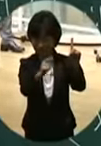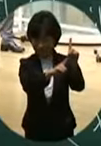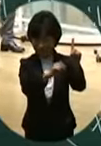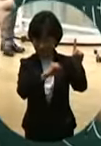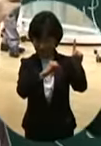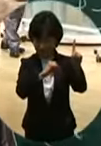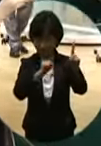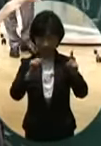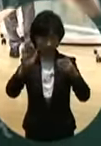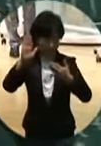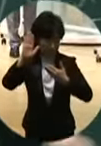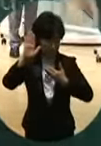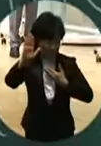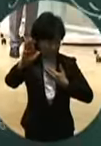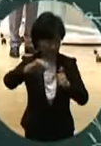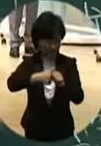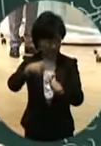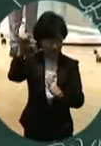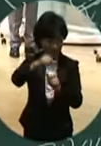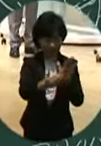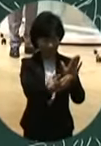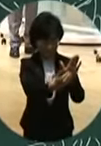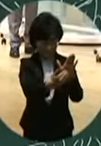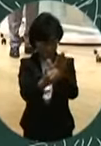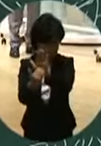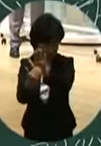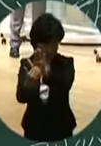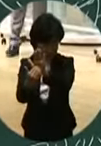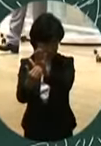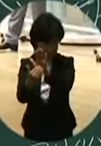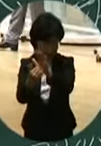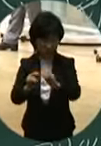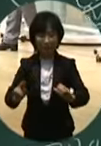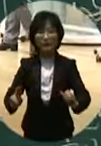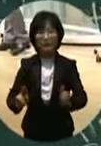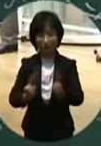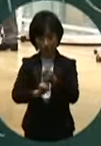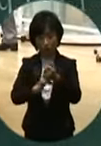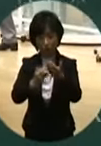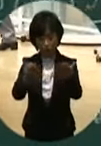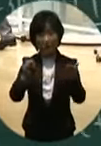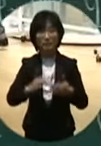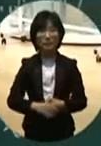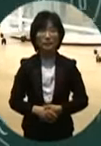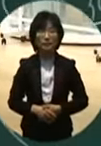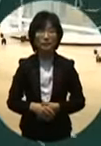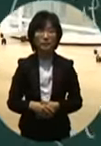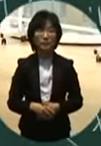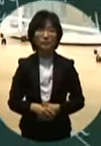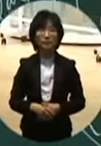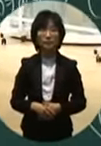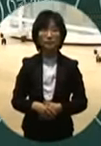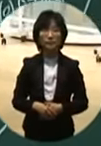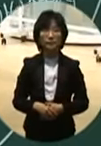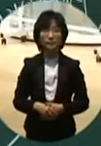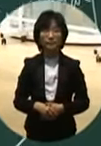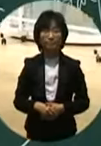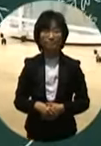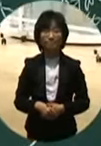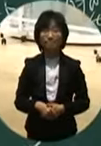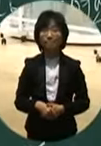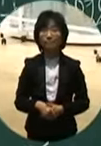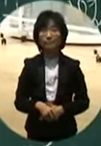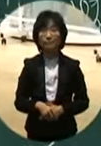미래 재앙을 막는 역사를 이루실 겁니다. Because of one evangelist, God will make the work of stopping future disaster take place.